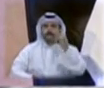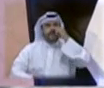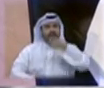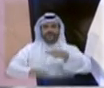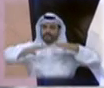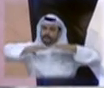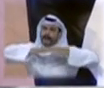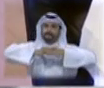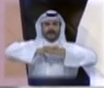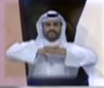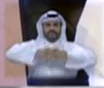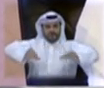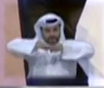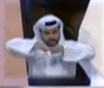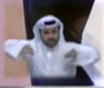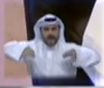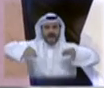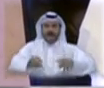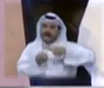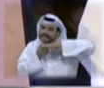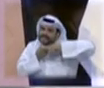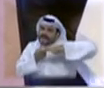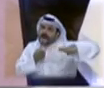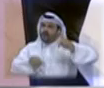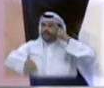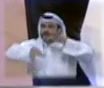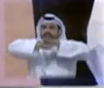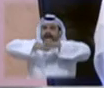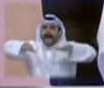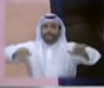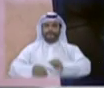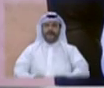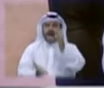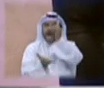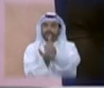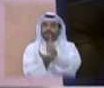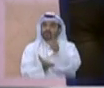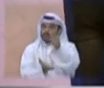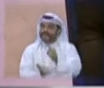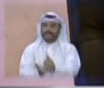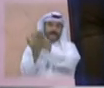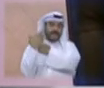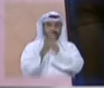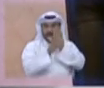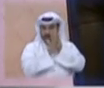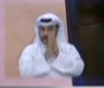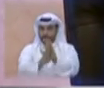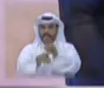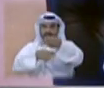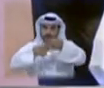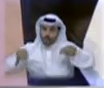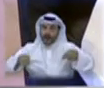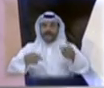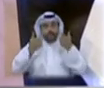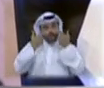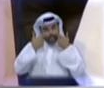هذه المسؤولية، وهذا يعني الشعور بأن حماية الكويت وحماية أمنها